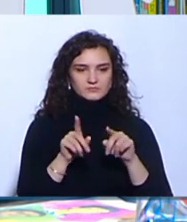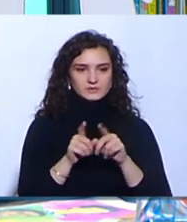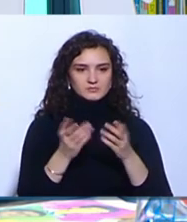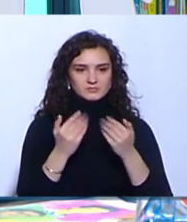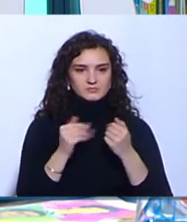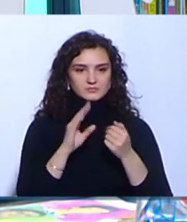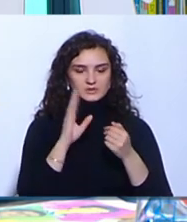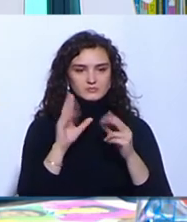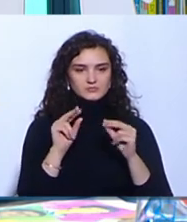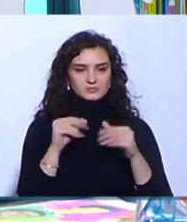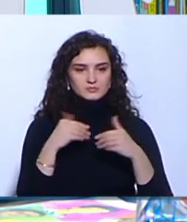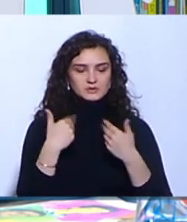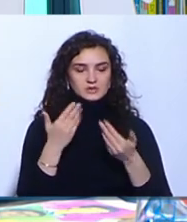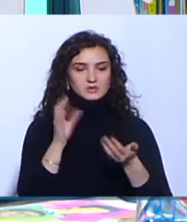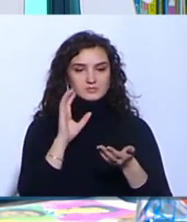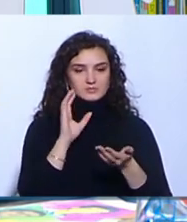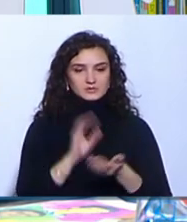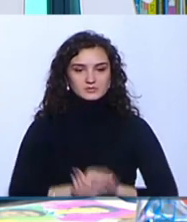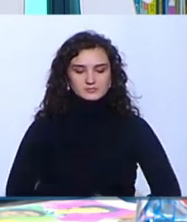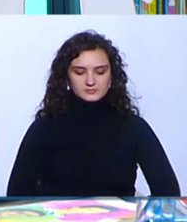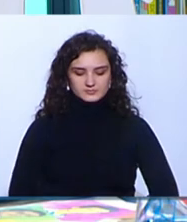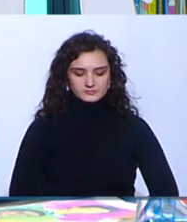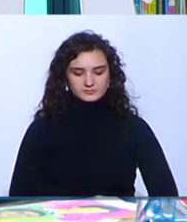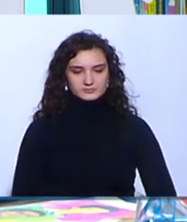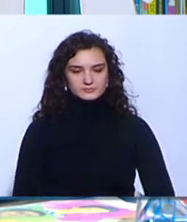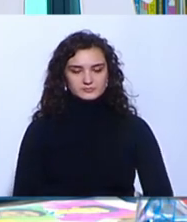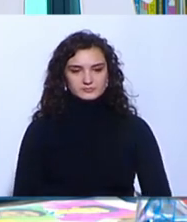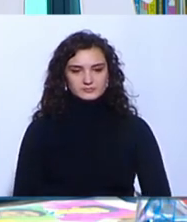გამოვიდა. დილამშვიდობისა, გისმენთ?